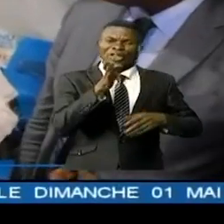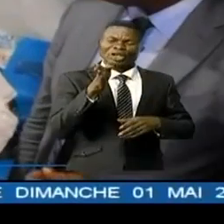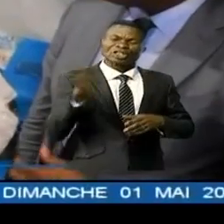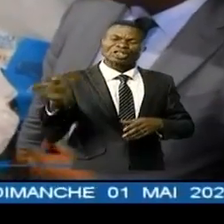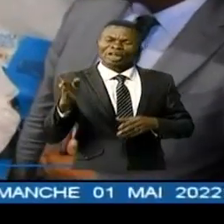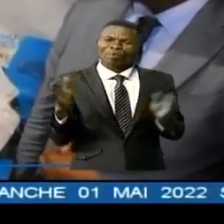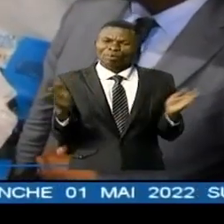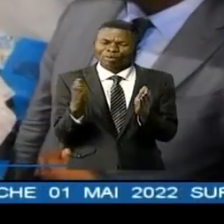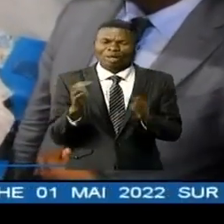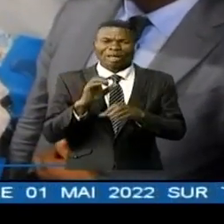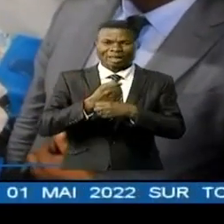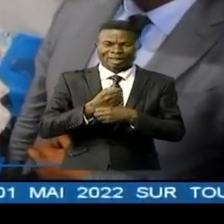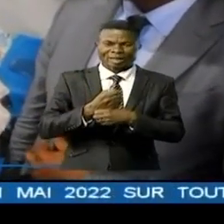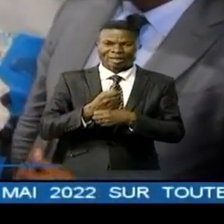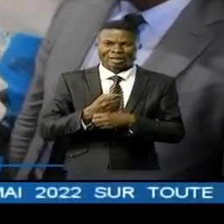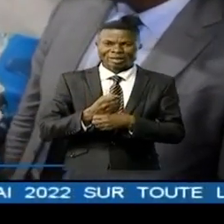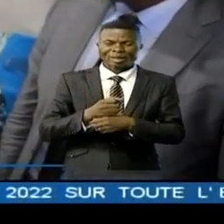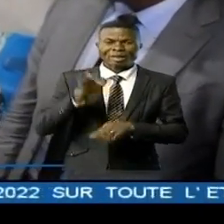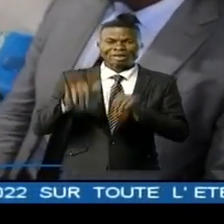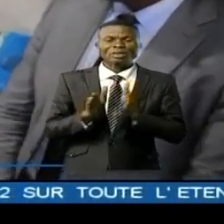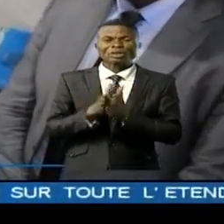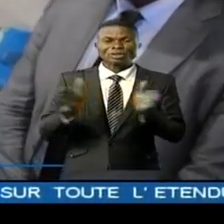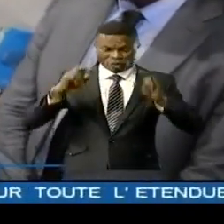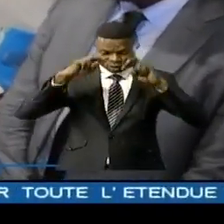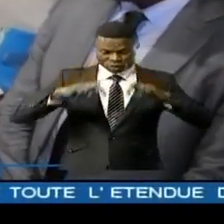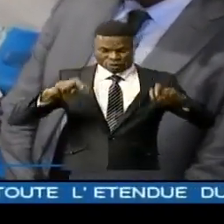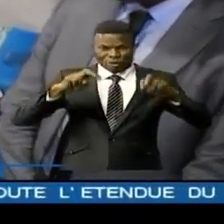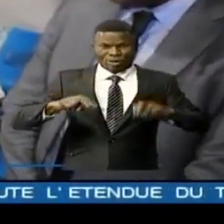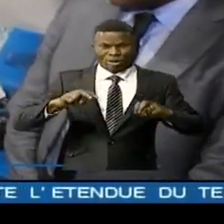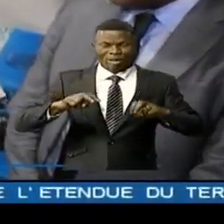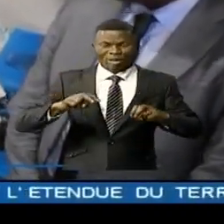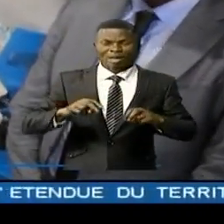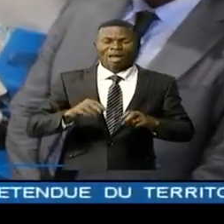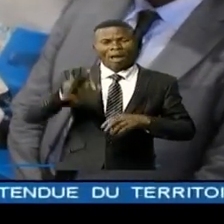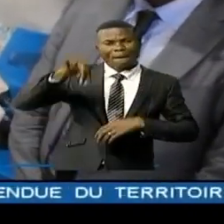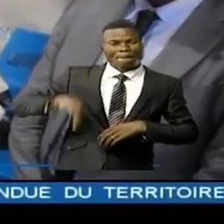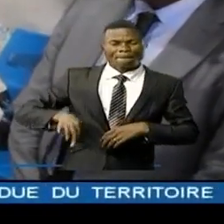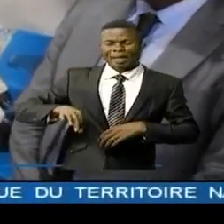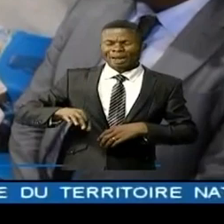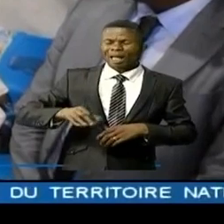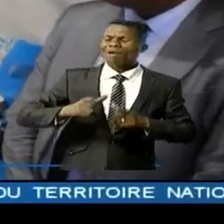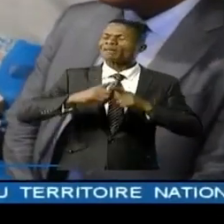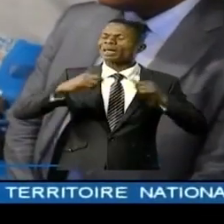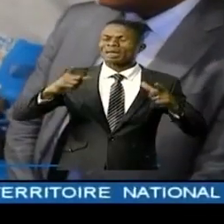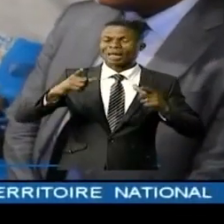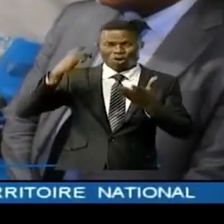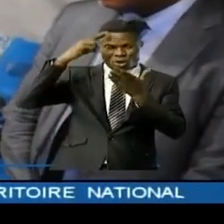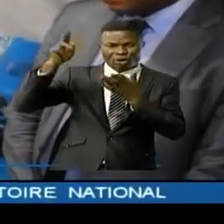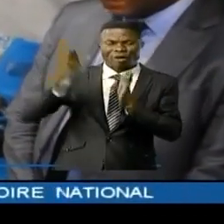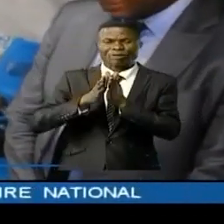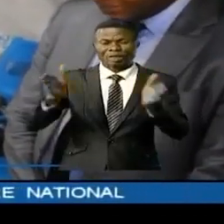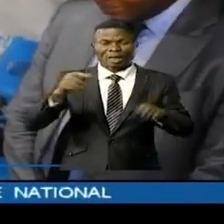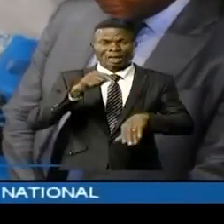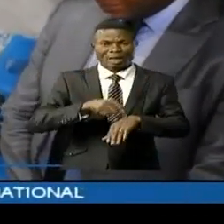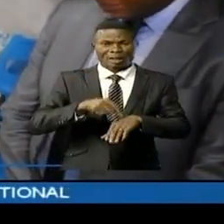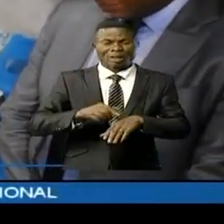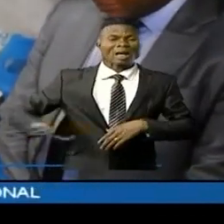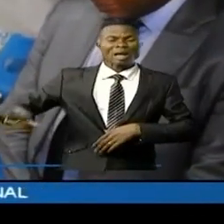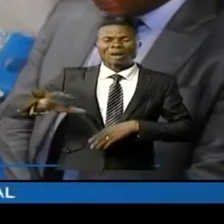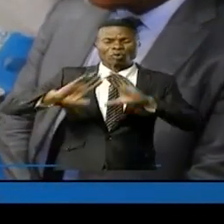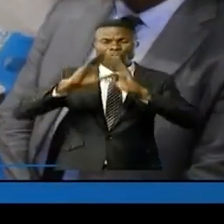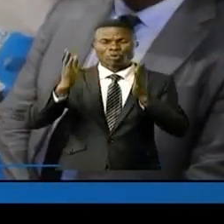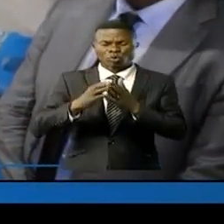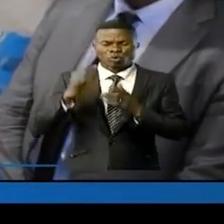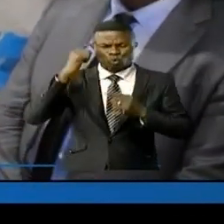moi la création d'un secrétariat d'état à la recherche c'est en plus pour l'université en général nous sommes dans un moment où le pays tout le monde s